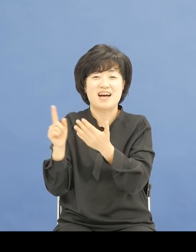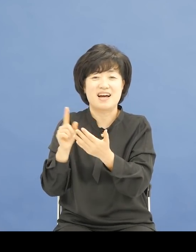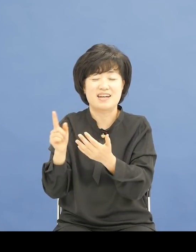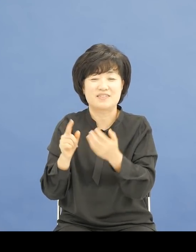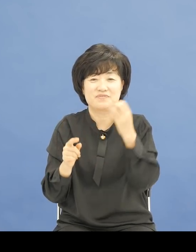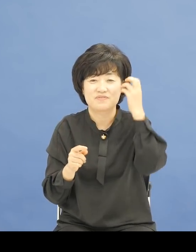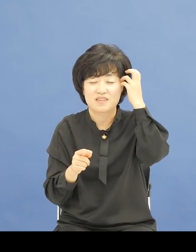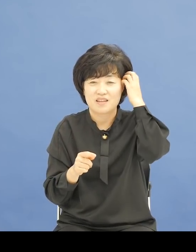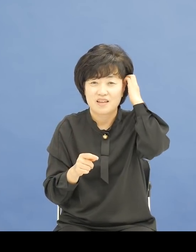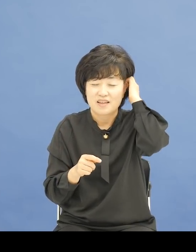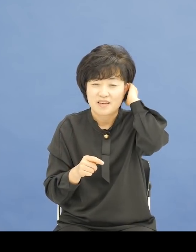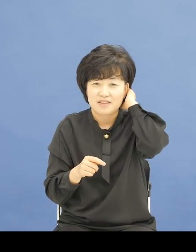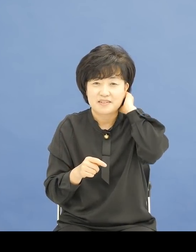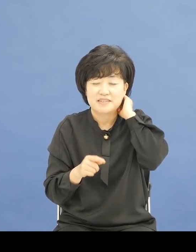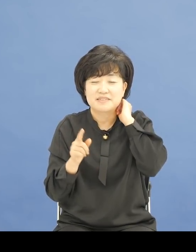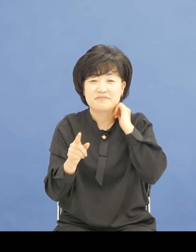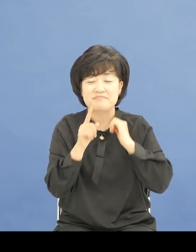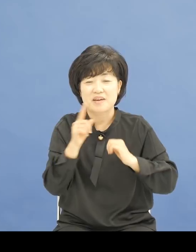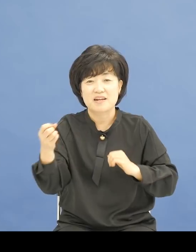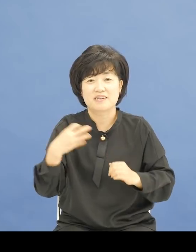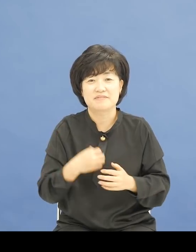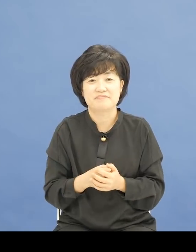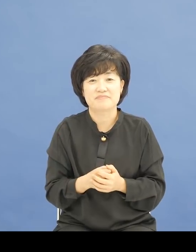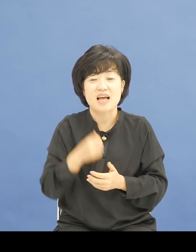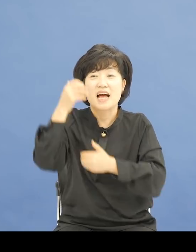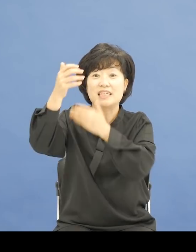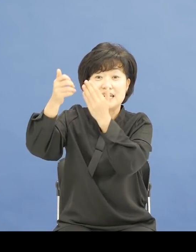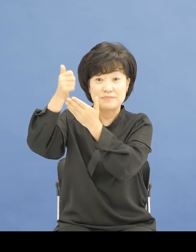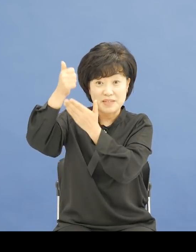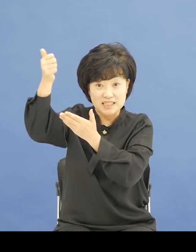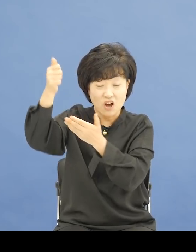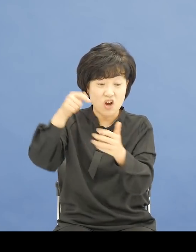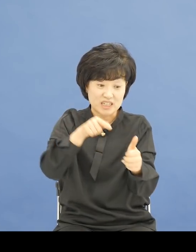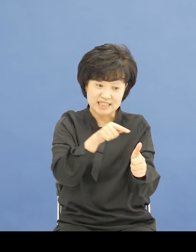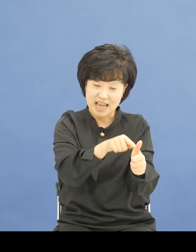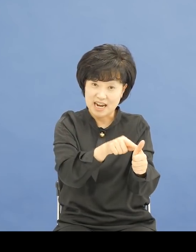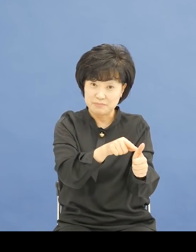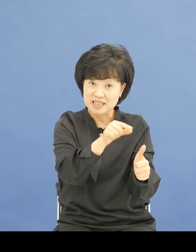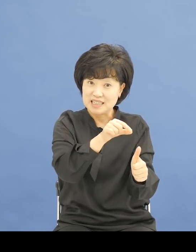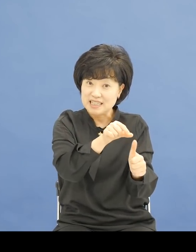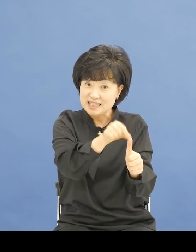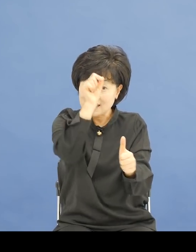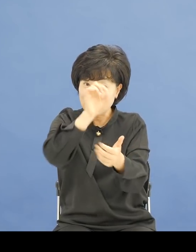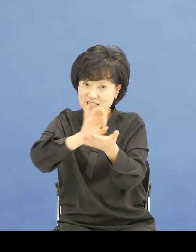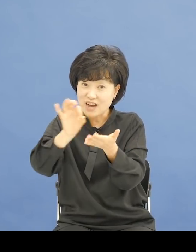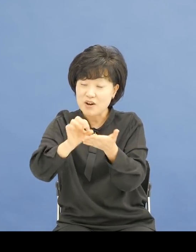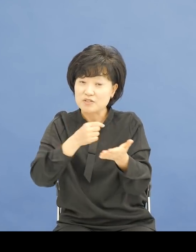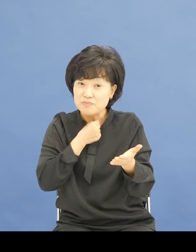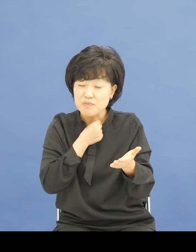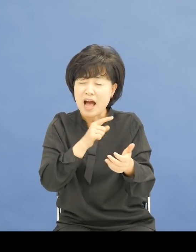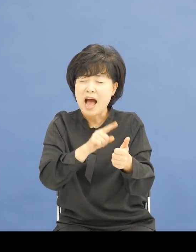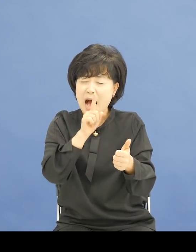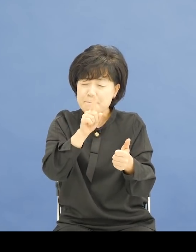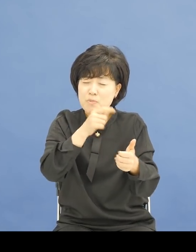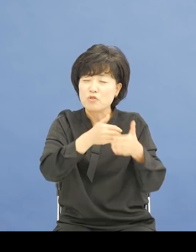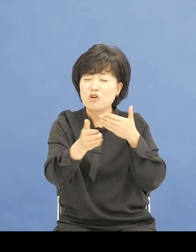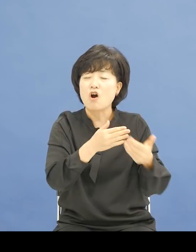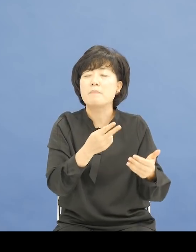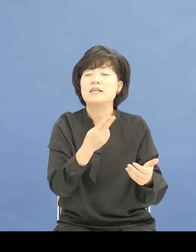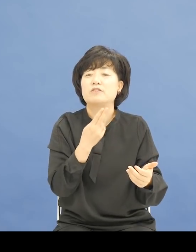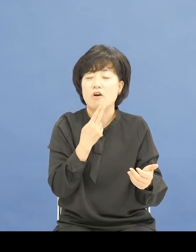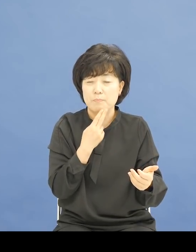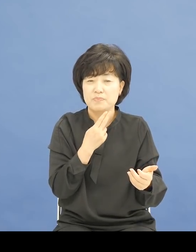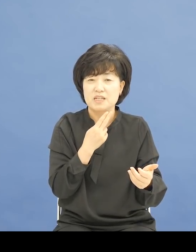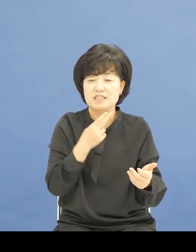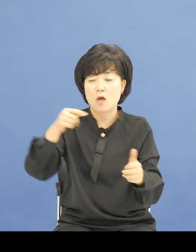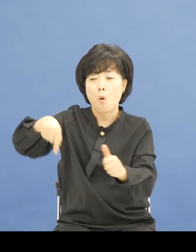네. 떠오르는 겁니다. 그 문장이 이 문장이었습니다. 하나님께서 그 사람을 쓰고자 하시면 그가 한 번도 겪지 못한 환경으로